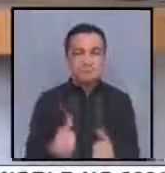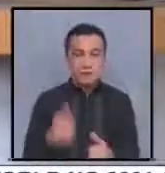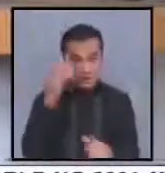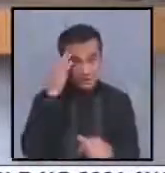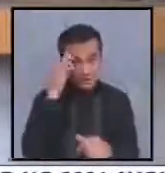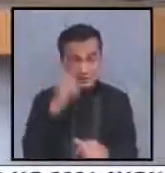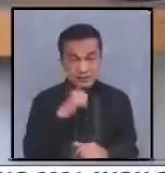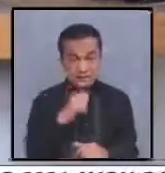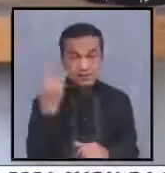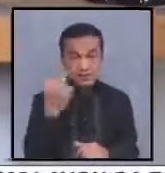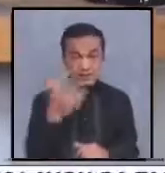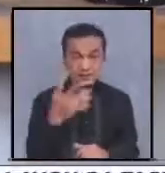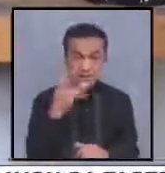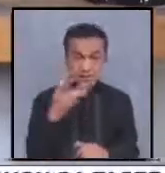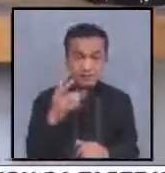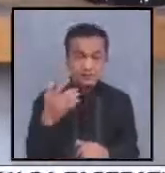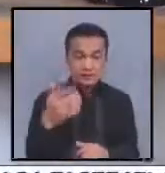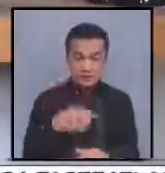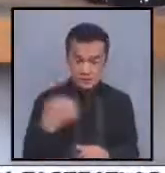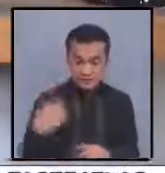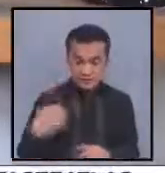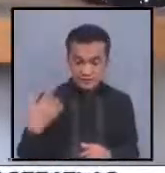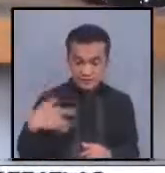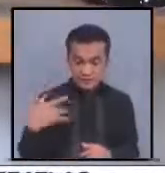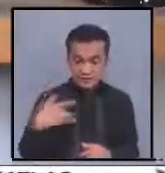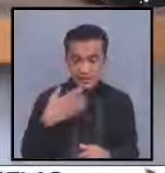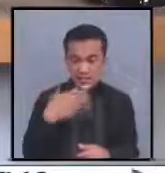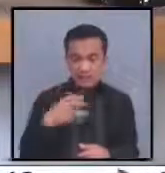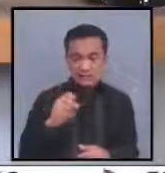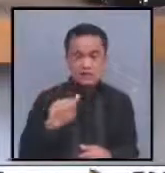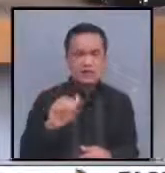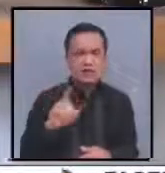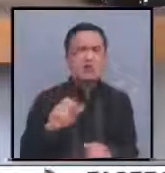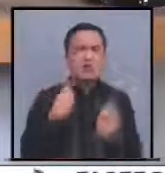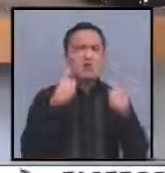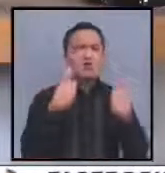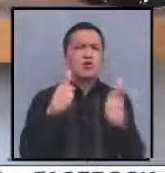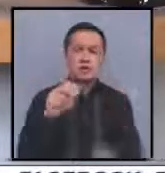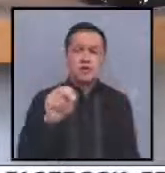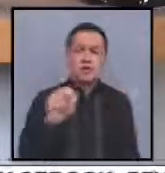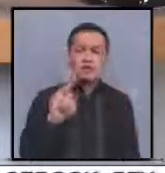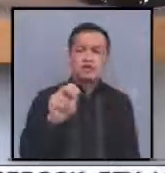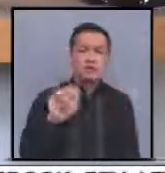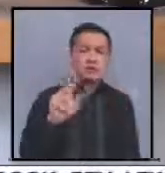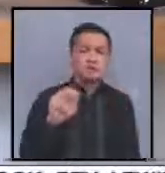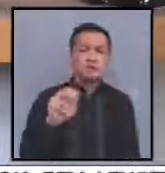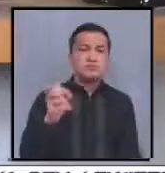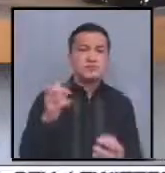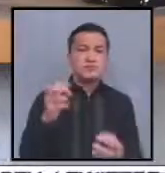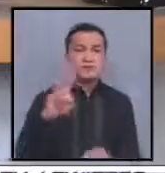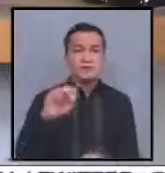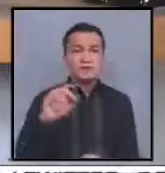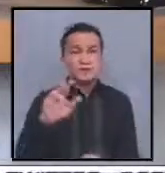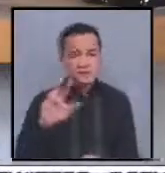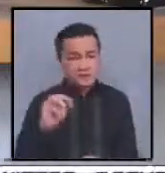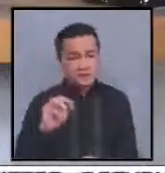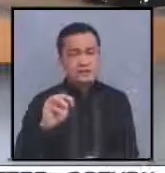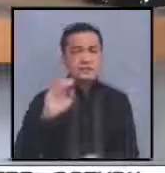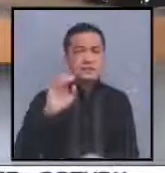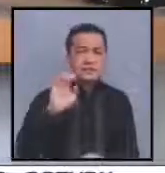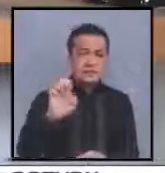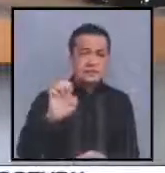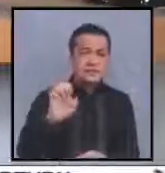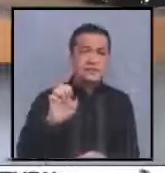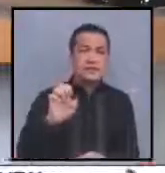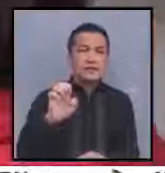ating Chinese-style hot salad kundi ito ay masustansya din dahil mayaman po sa vitamina, vitamin C mula sa ating fruit cocktail